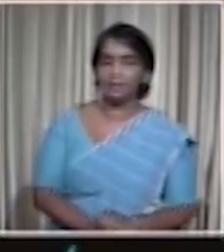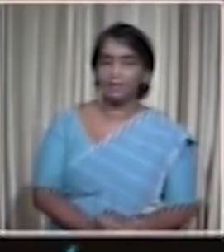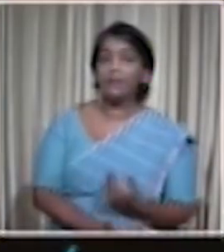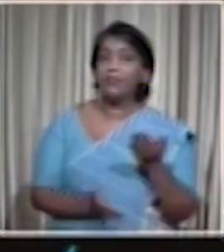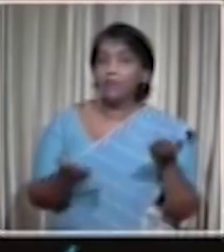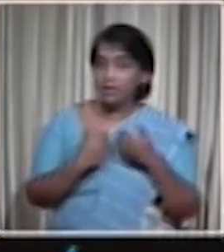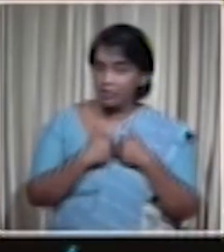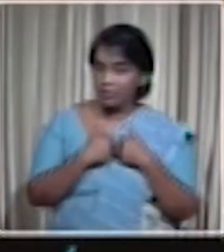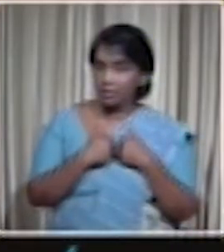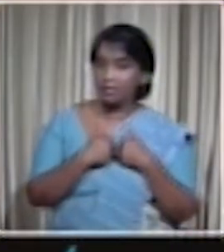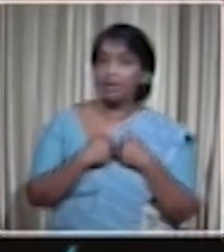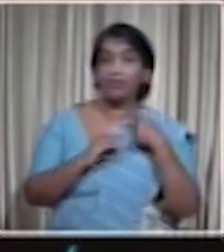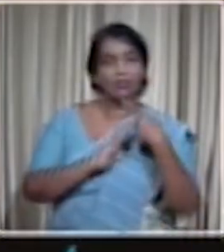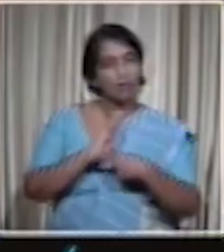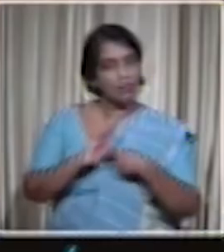අපේ රට